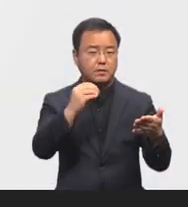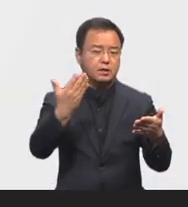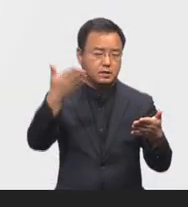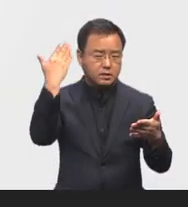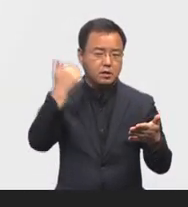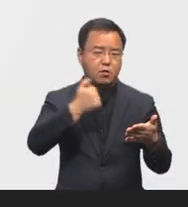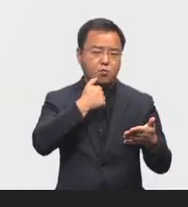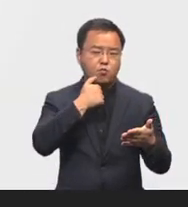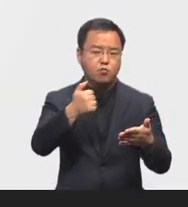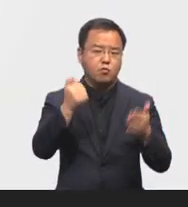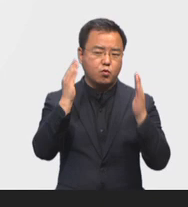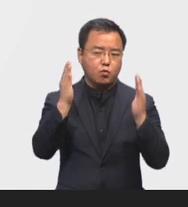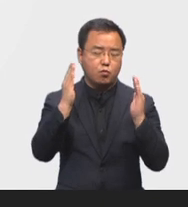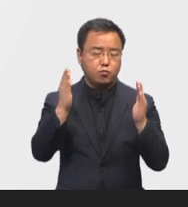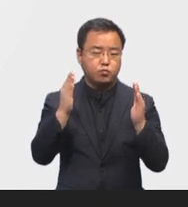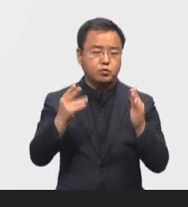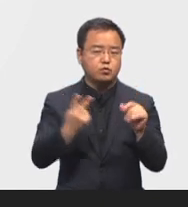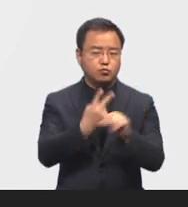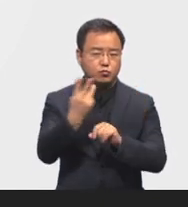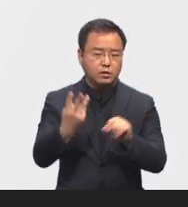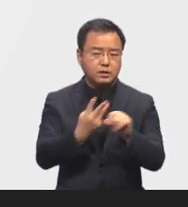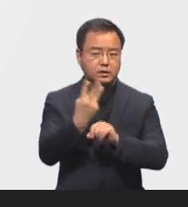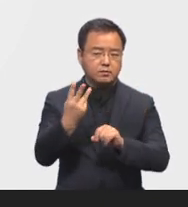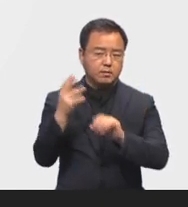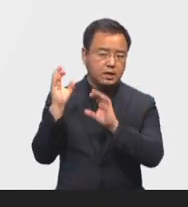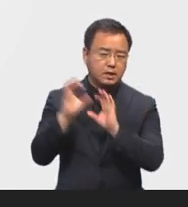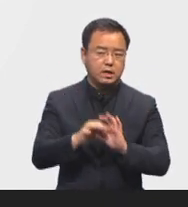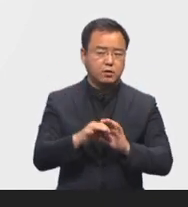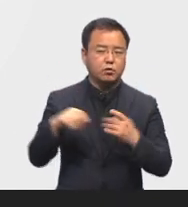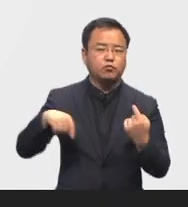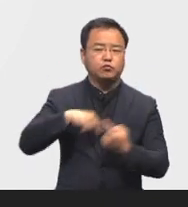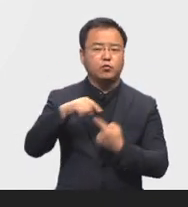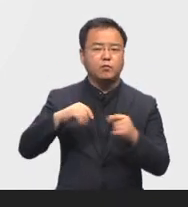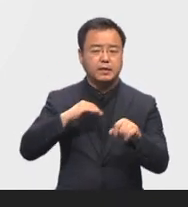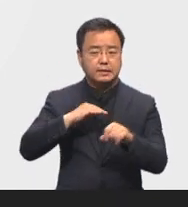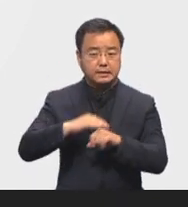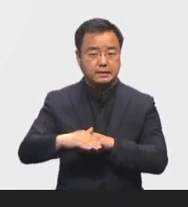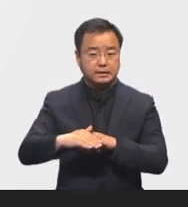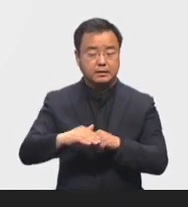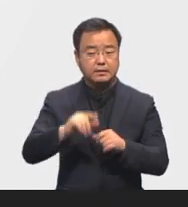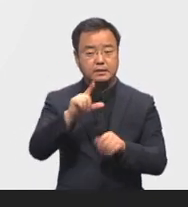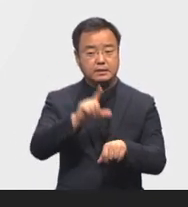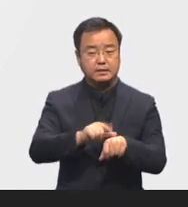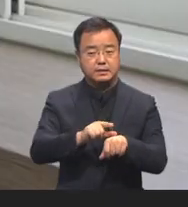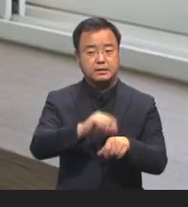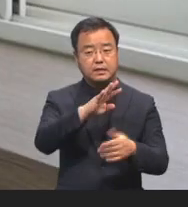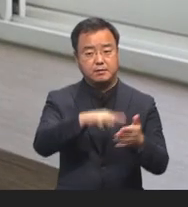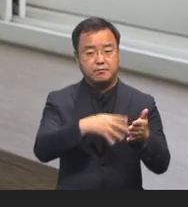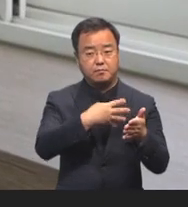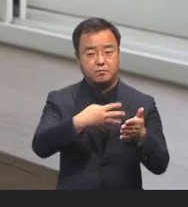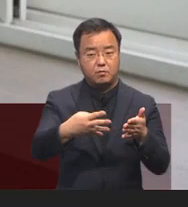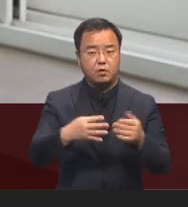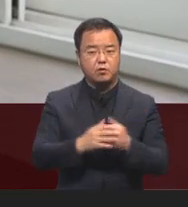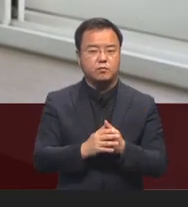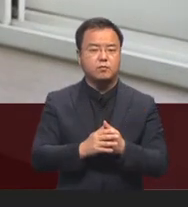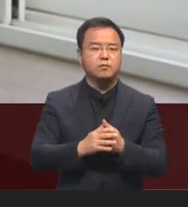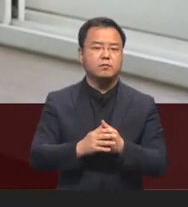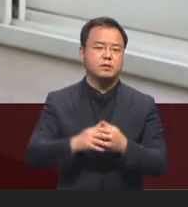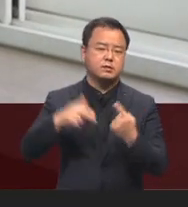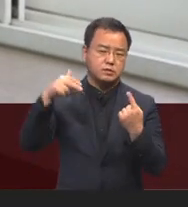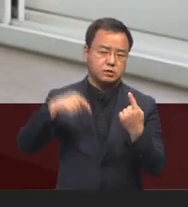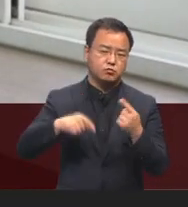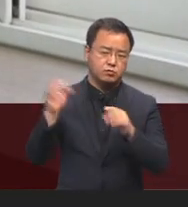이뤄지던 수업을 두세 시간씩 연속으로 운영하는 블록 타임제를 적용한 시간표입니다. 일주일 다 블록